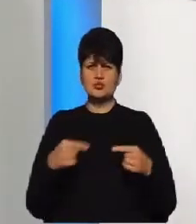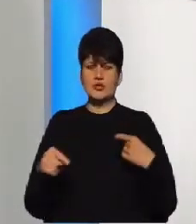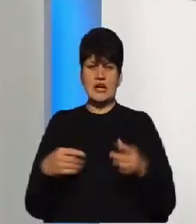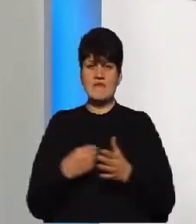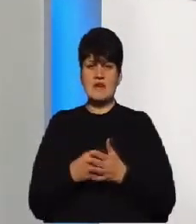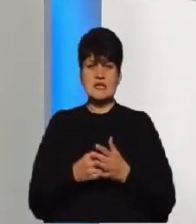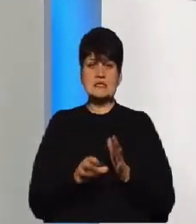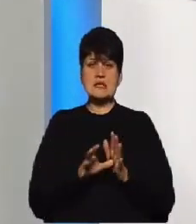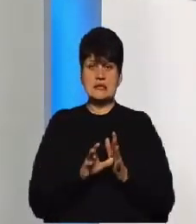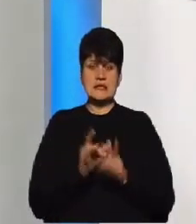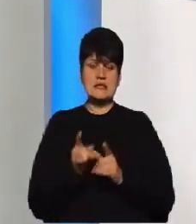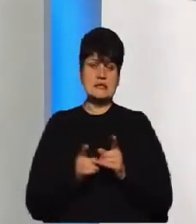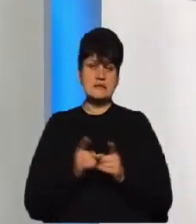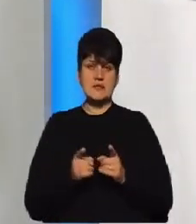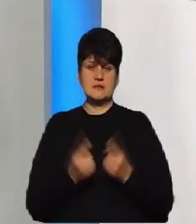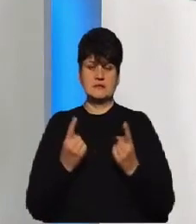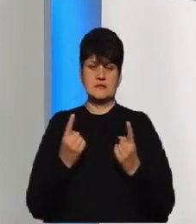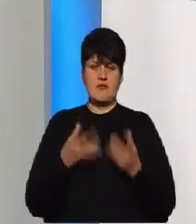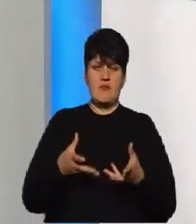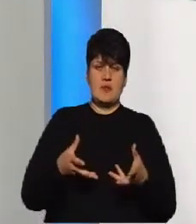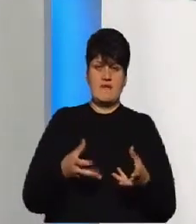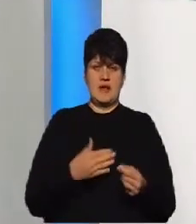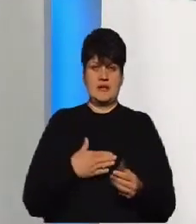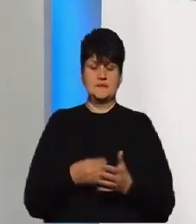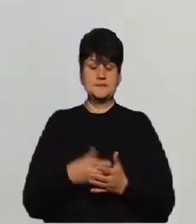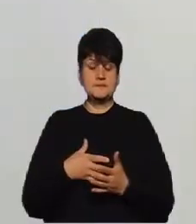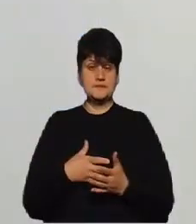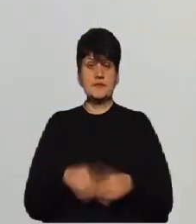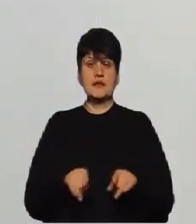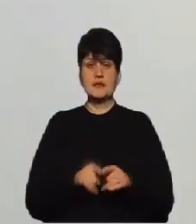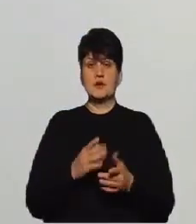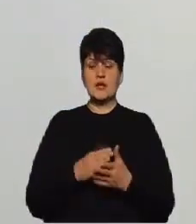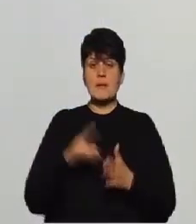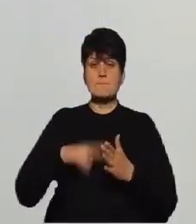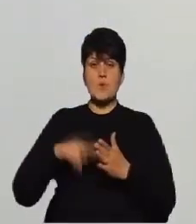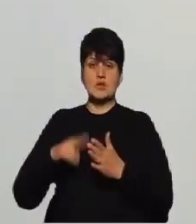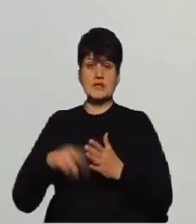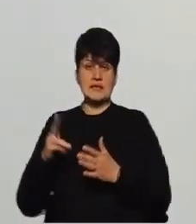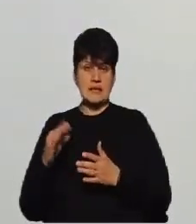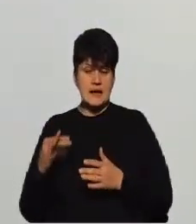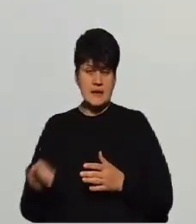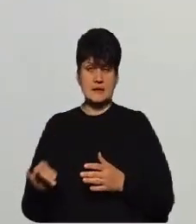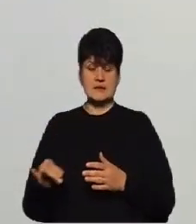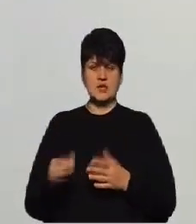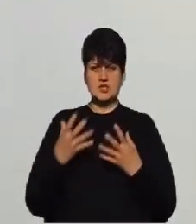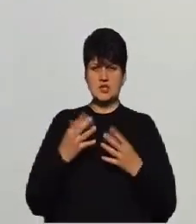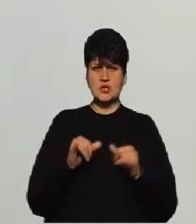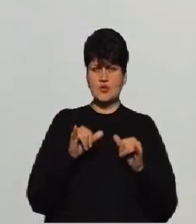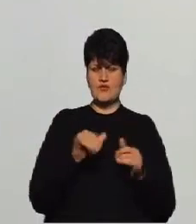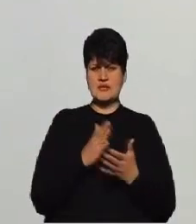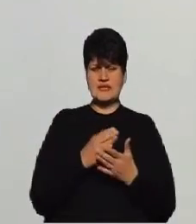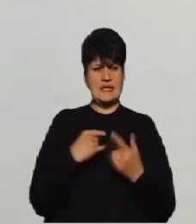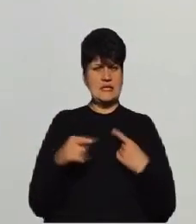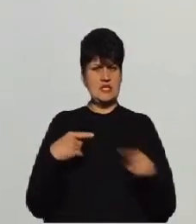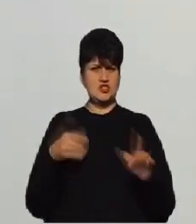яка зміниться, вона суттєво впливає на наш тариф. Також є податки, інвестиційна складова була вказана, і у вас ще є інші витрати, і вони